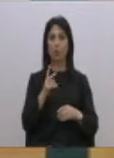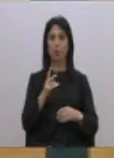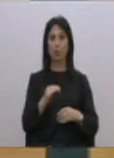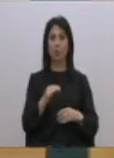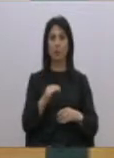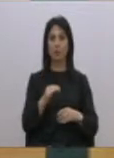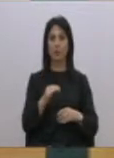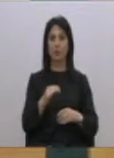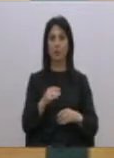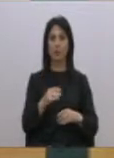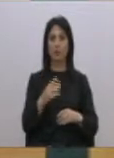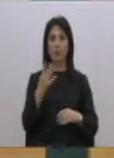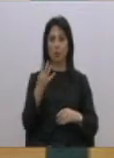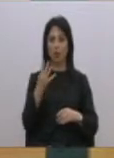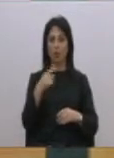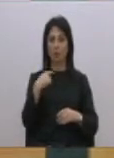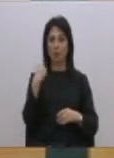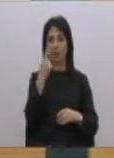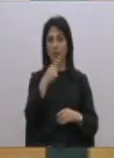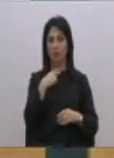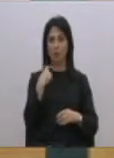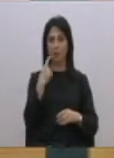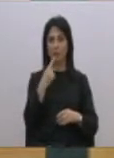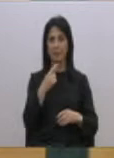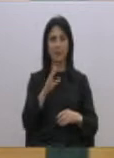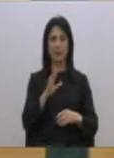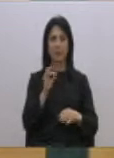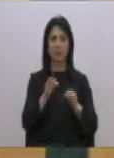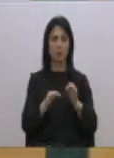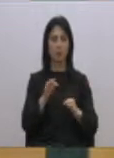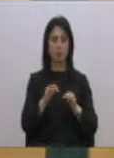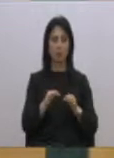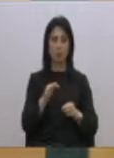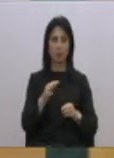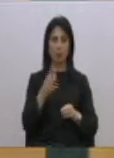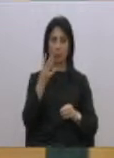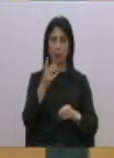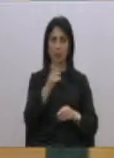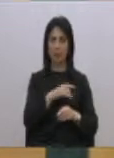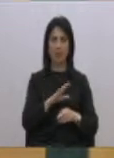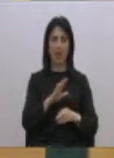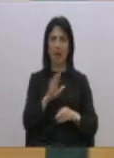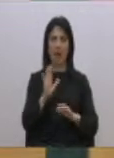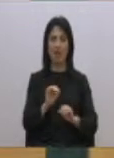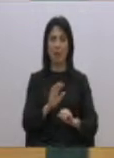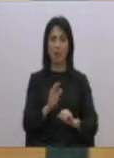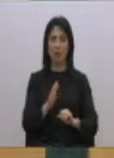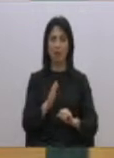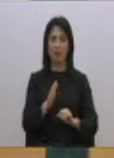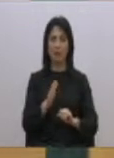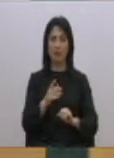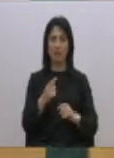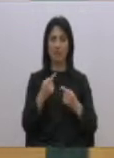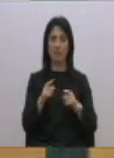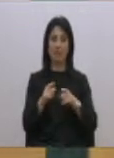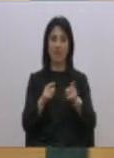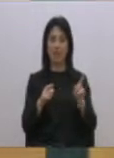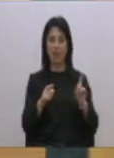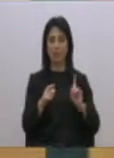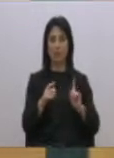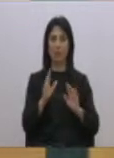თუ 4 პირი არამოსამართლე 4 წევრი არ დაუჭერს მხარს სხვების